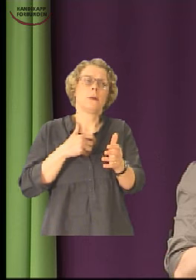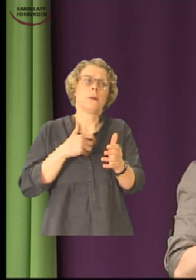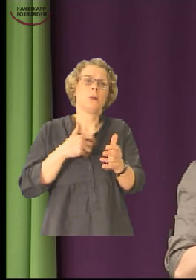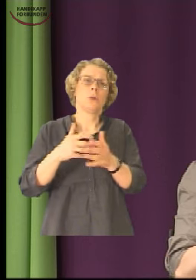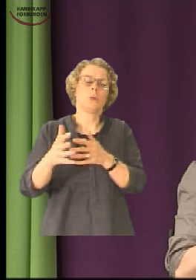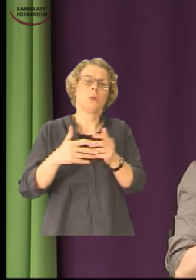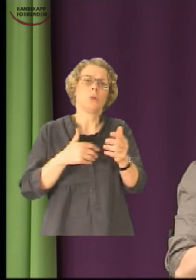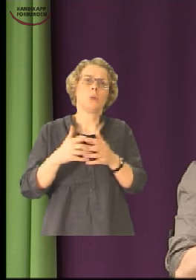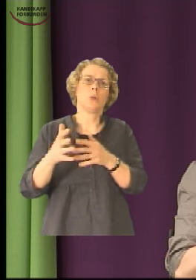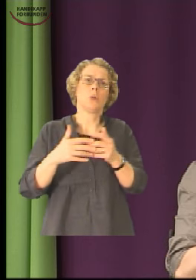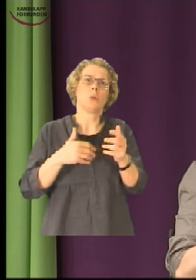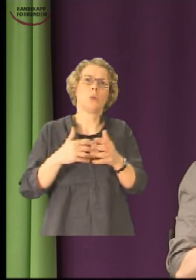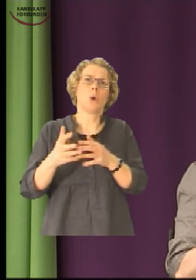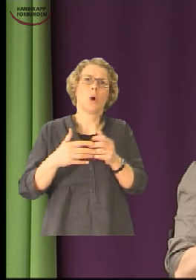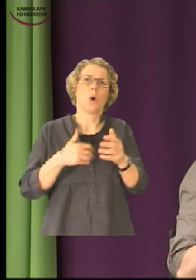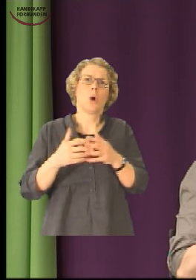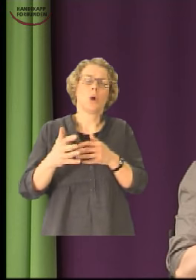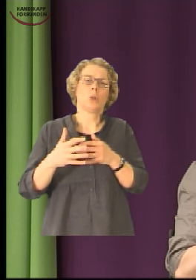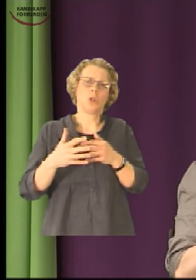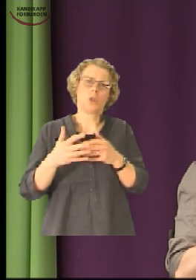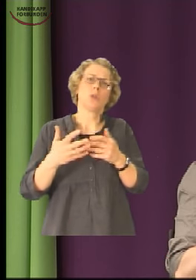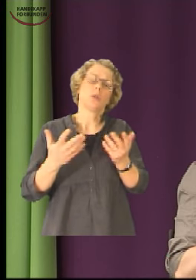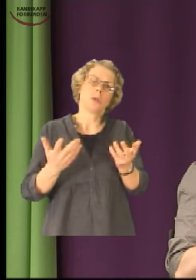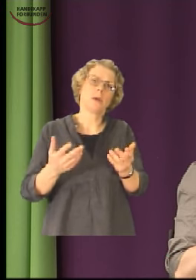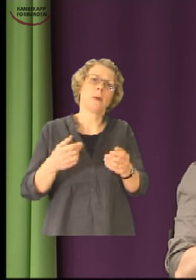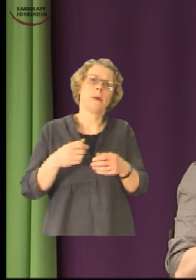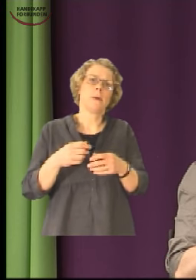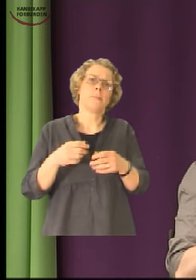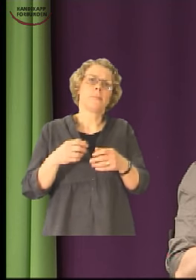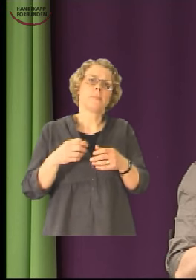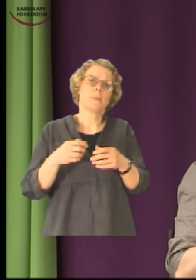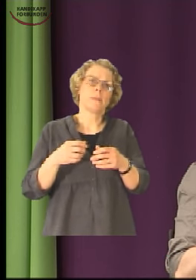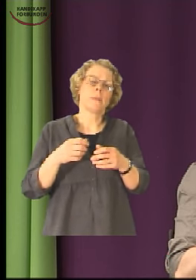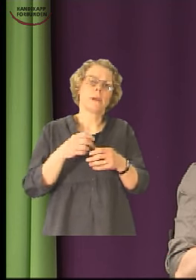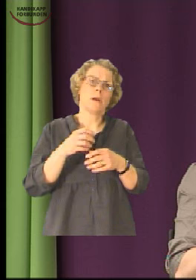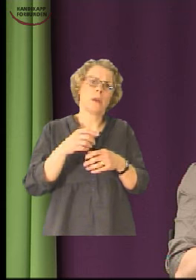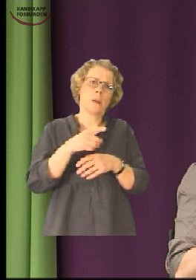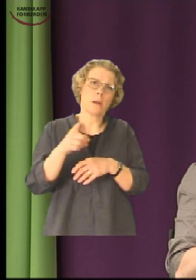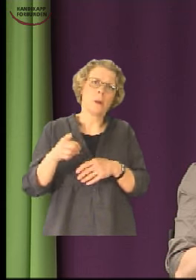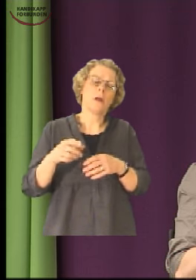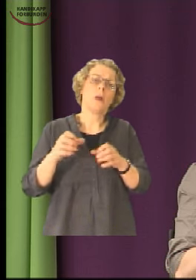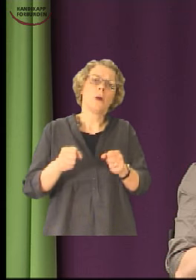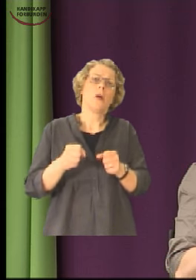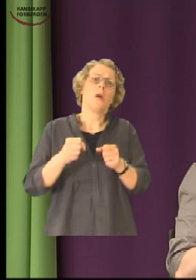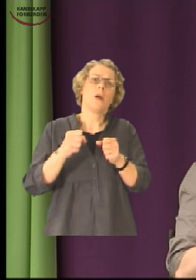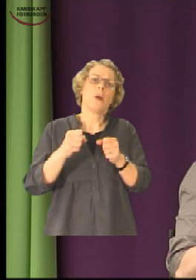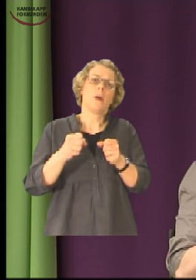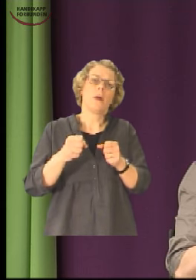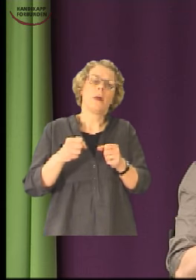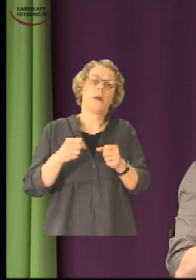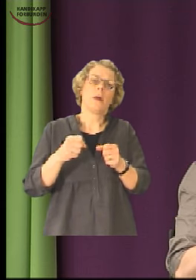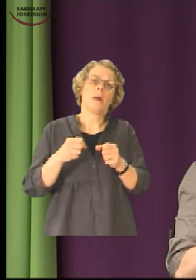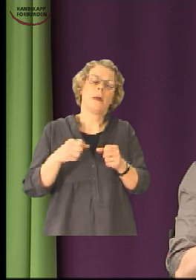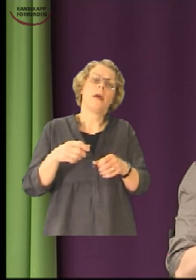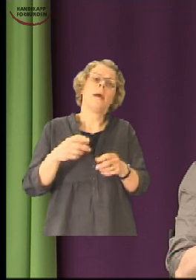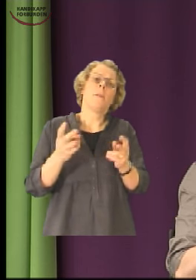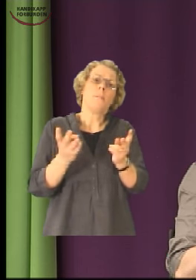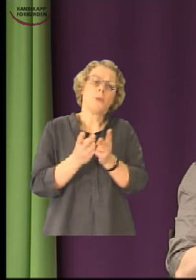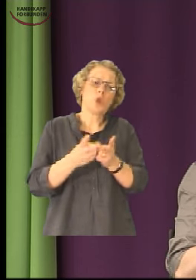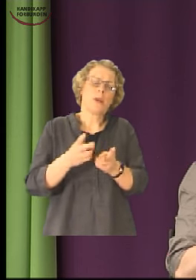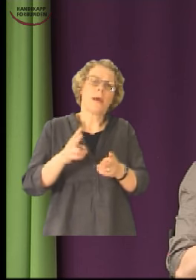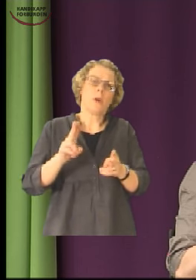skulle alltså puttas ut längst och närmast patienten, för då blir det till att man måste välja mellan olika